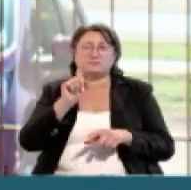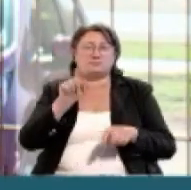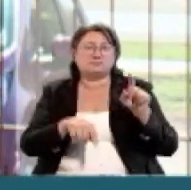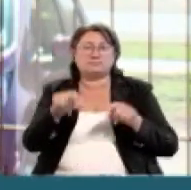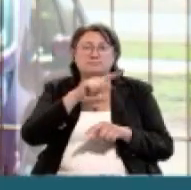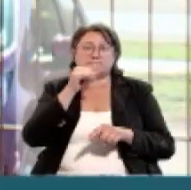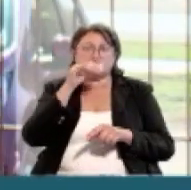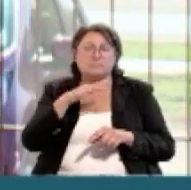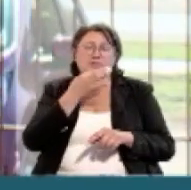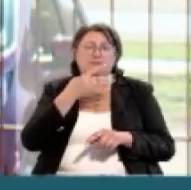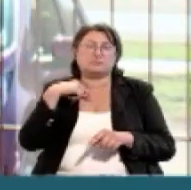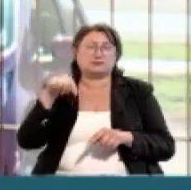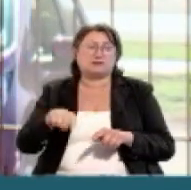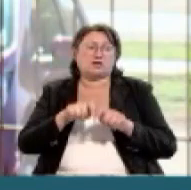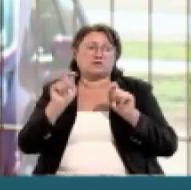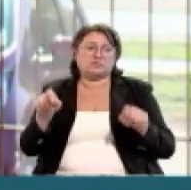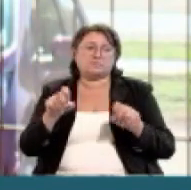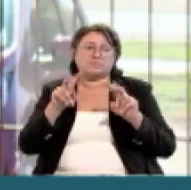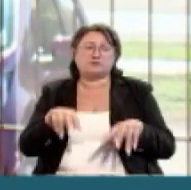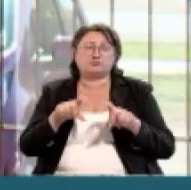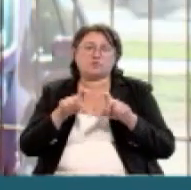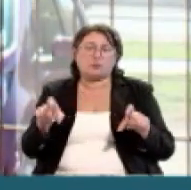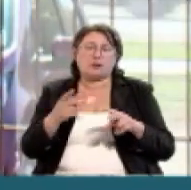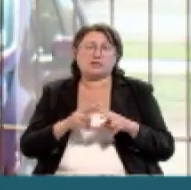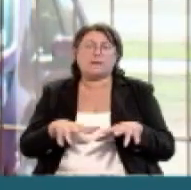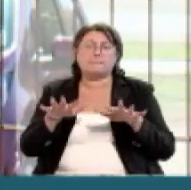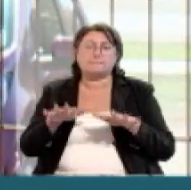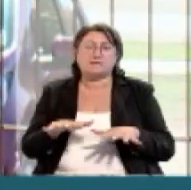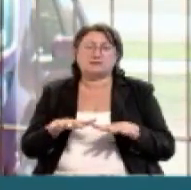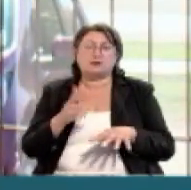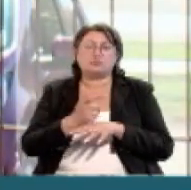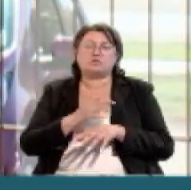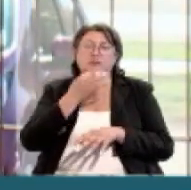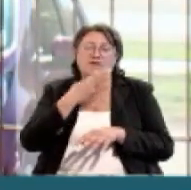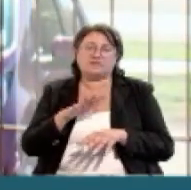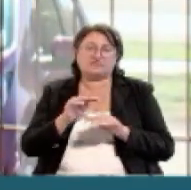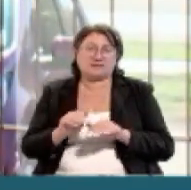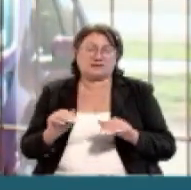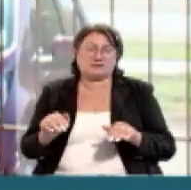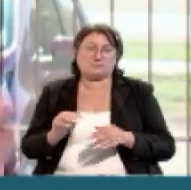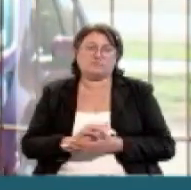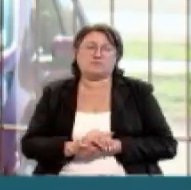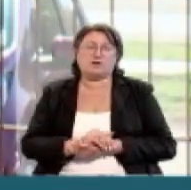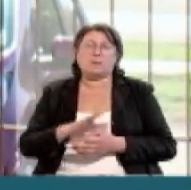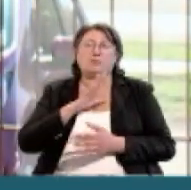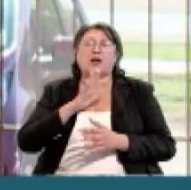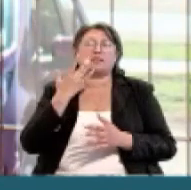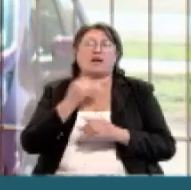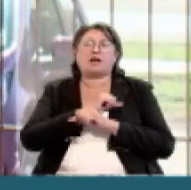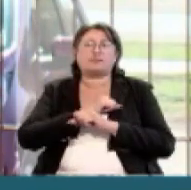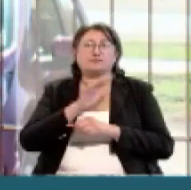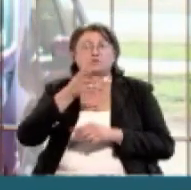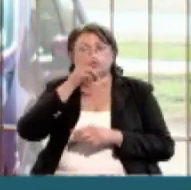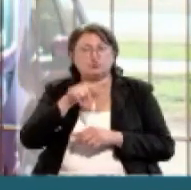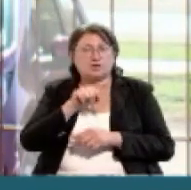өте аздық етеді. Әртүрлі жерлерге барып көрдік, бірақ онда ұзақ тұрақтап қала алмадық. Арнайы мектеп ашылады, дегенге қуандық. Бұл орын